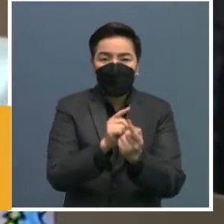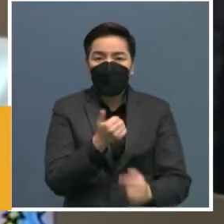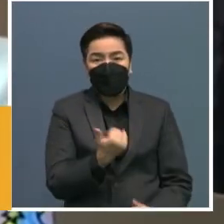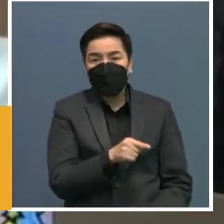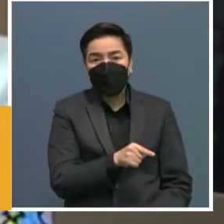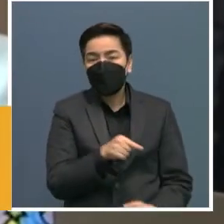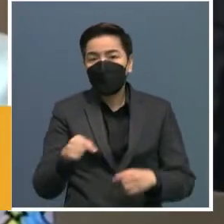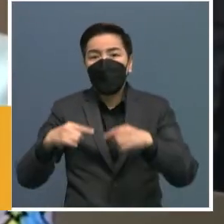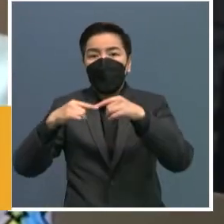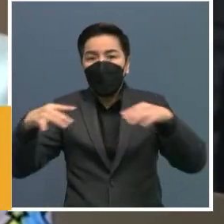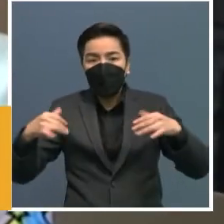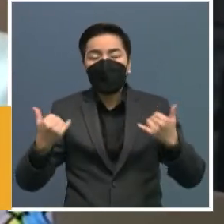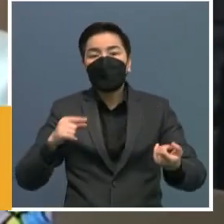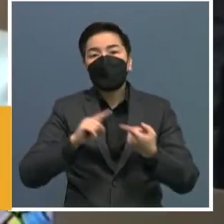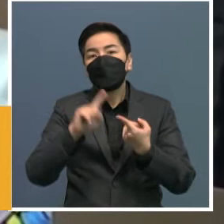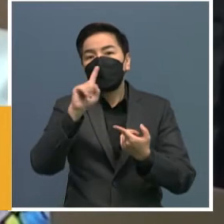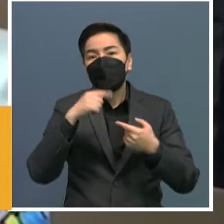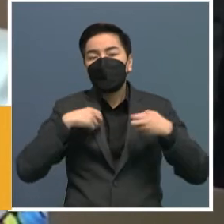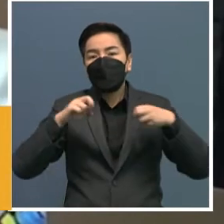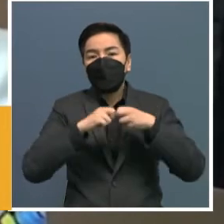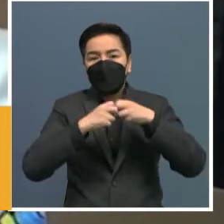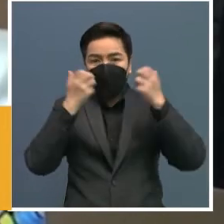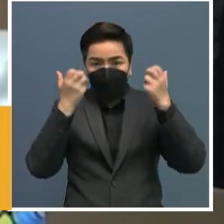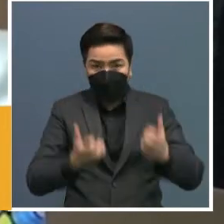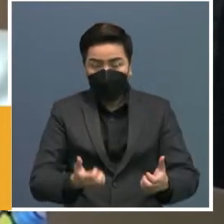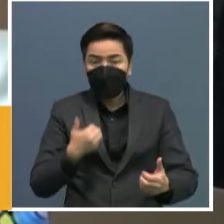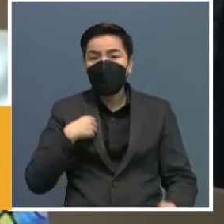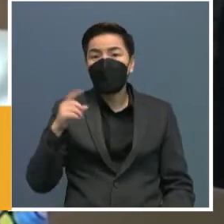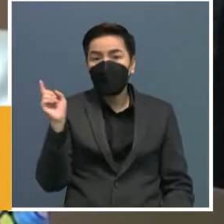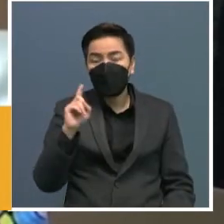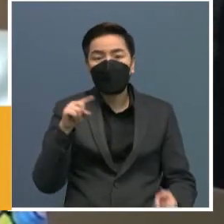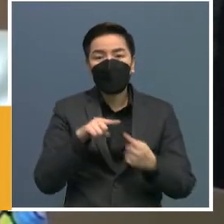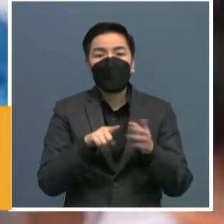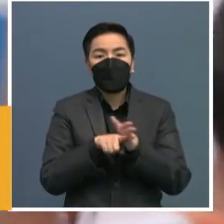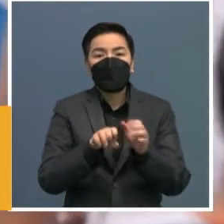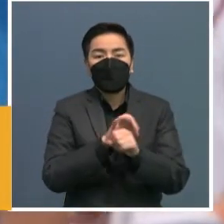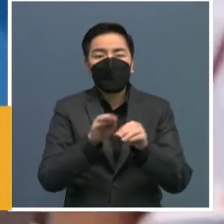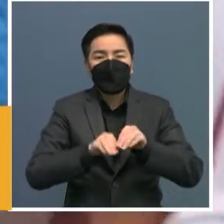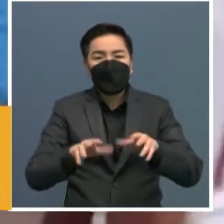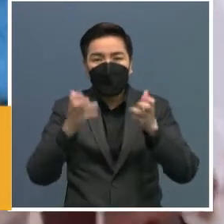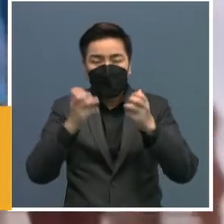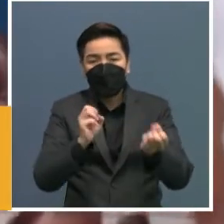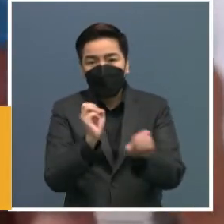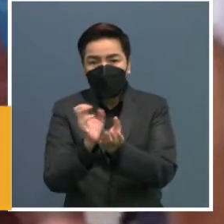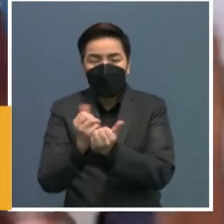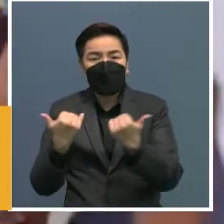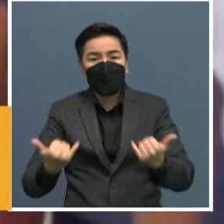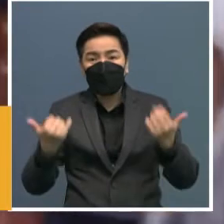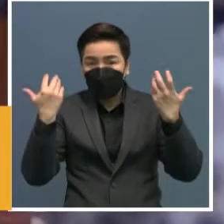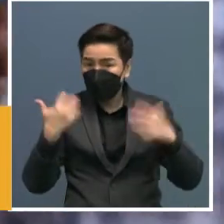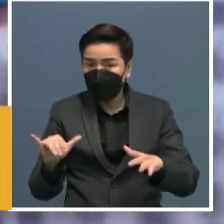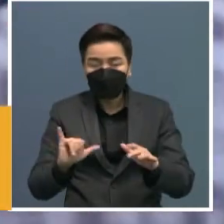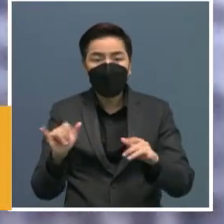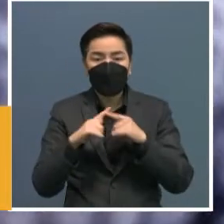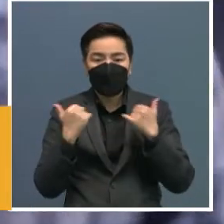ต้องเจอรึเปล่ามีสถานการณ์วิกฤตเนี่ยที่ค่อนข้างจะรุนแรงนะคะในช่วงโครง 29แพร่ระบาดแล้วก็ยังไม่ยุติลงง่ายๆ